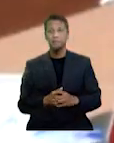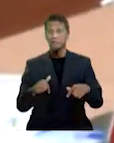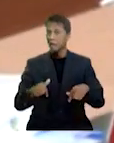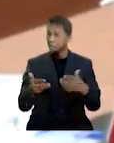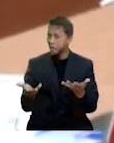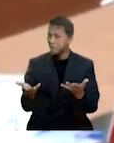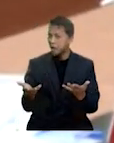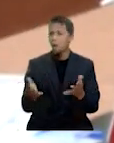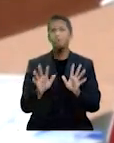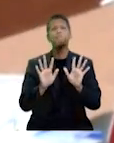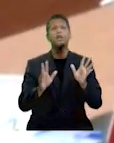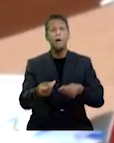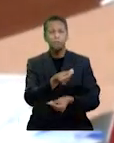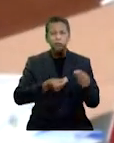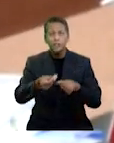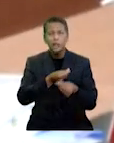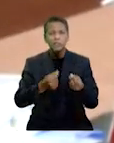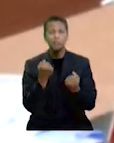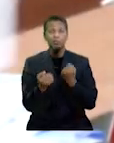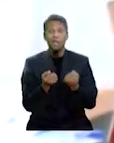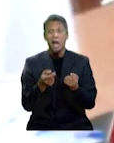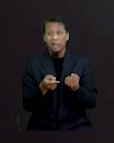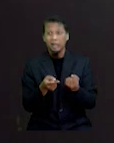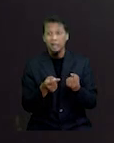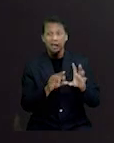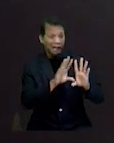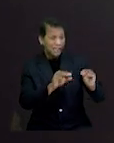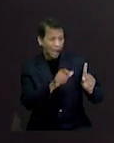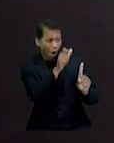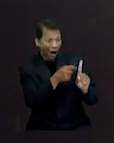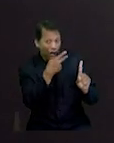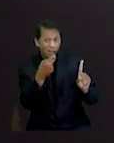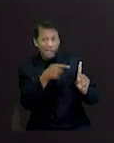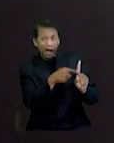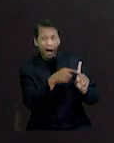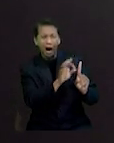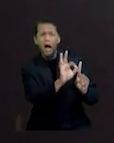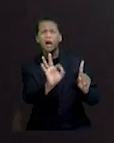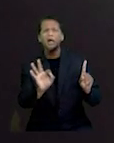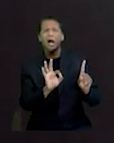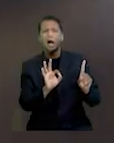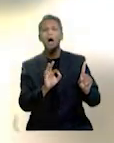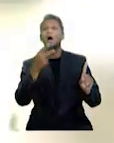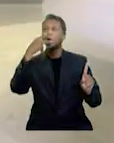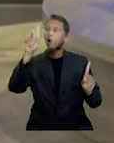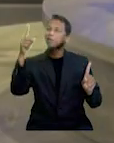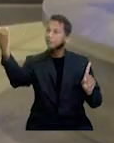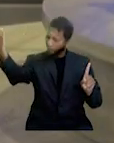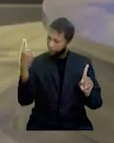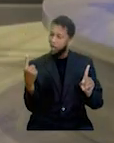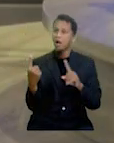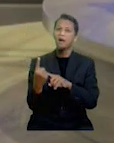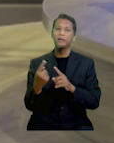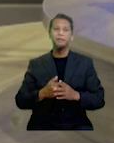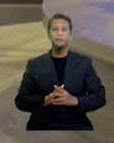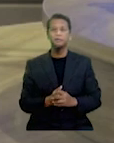pengusaha di tanah air mempekerjakan warga negara asing agar perusahaan mereka mampu beradaptasi dengan teknologi yang semakin mutakhir. Nah, Indonesia ini